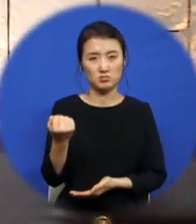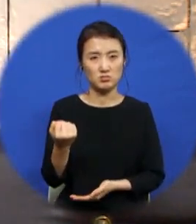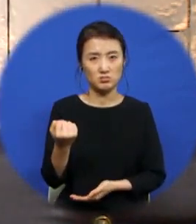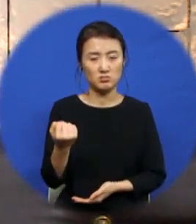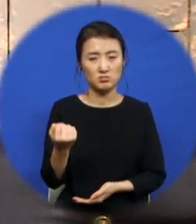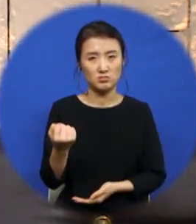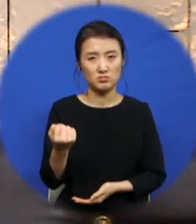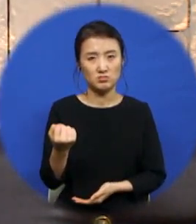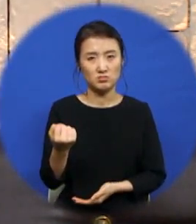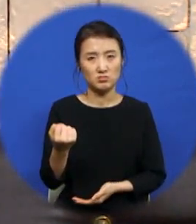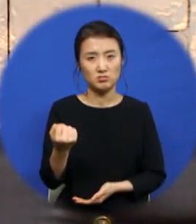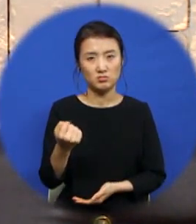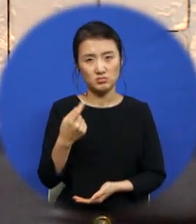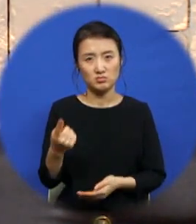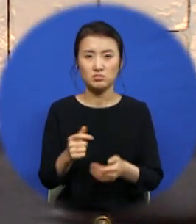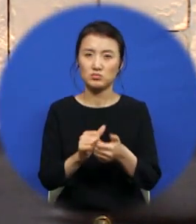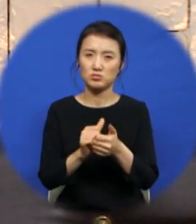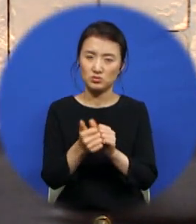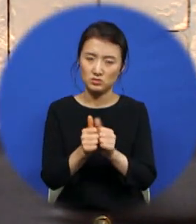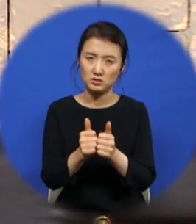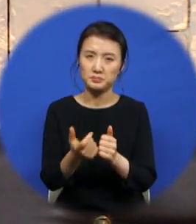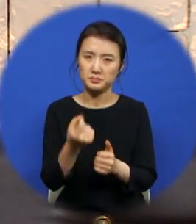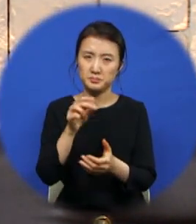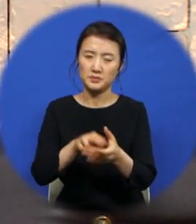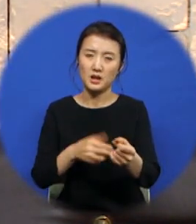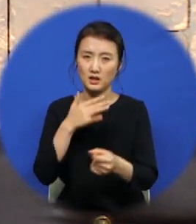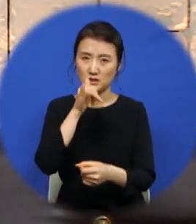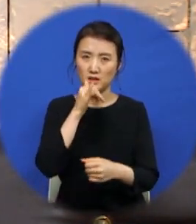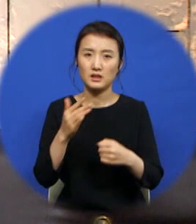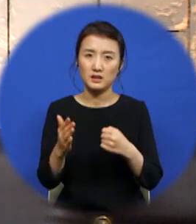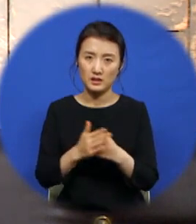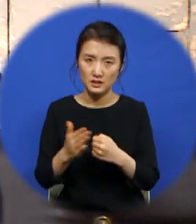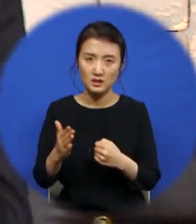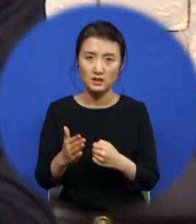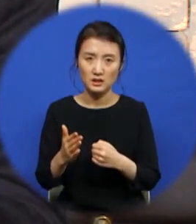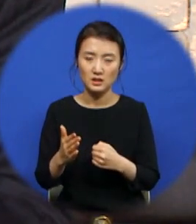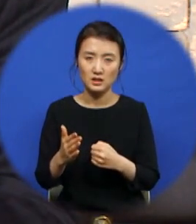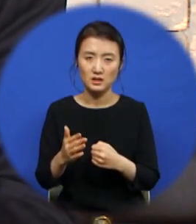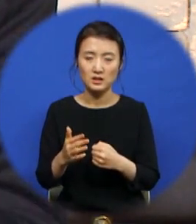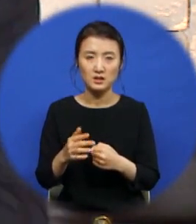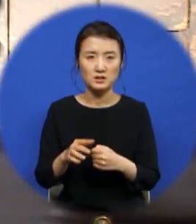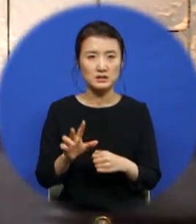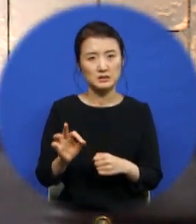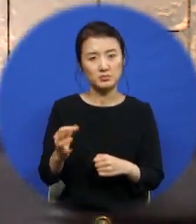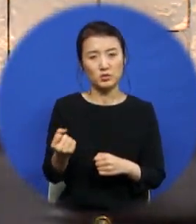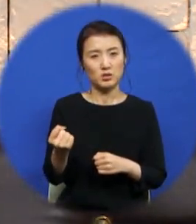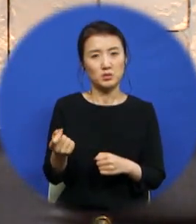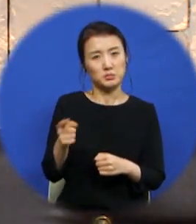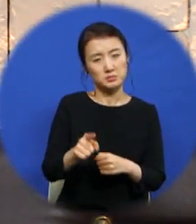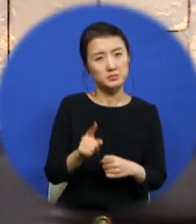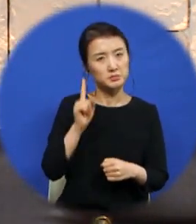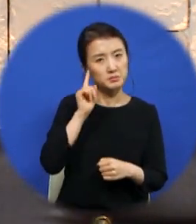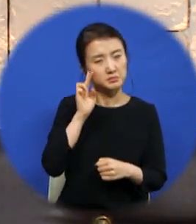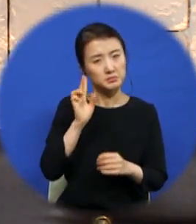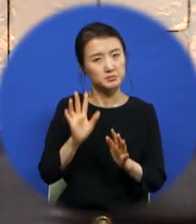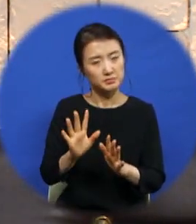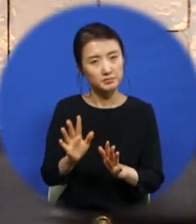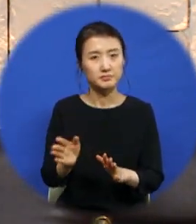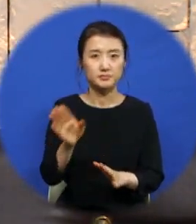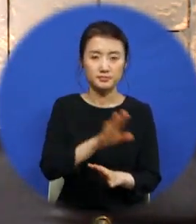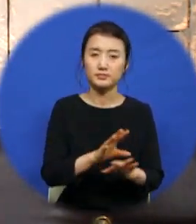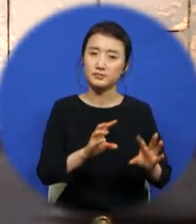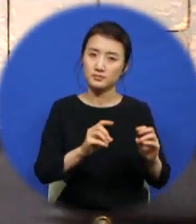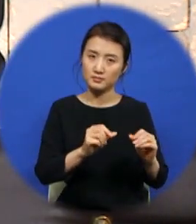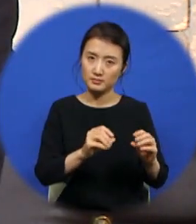번째는 예 출시 그는 금새 팔 수 있으니까 하루나 이틀 정도의 돈을 챙길 수가 있고 그 다음에 이제 3분의 1 정도를 예